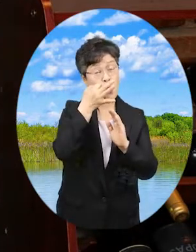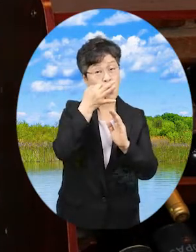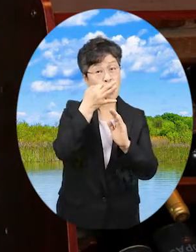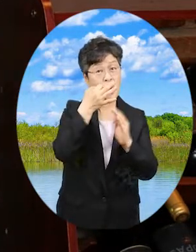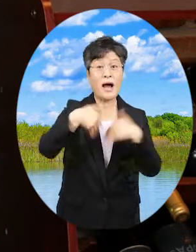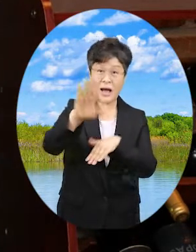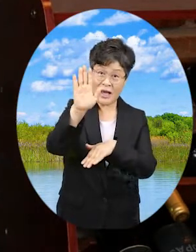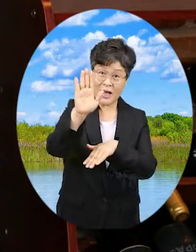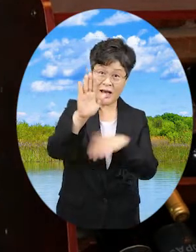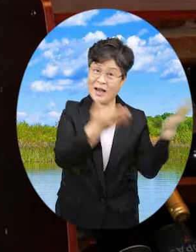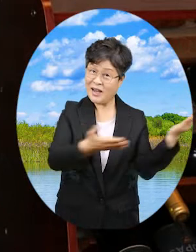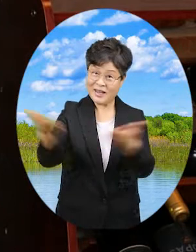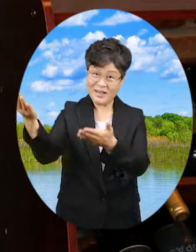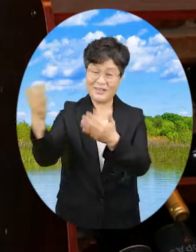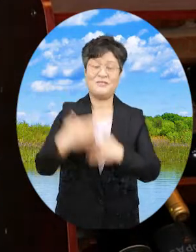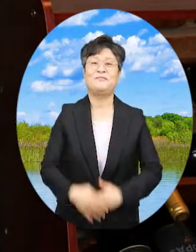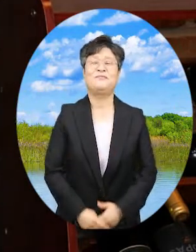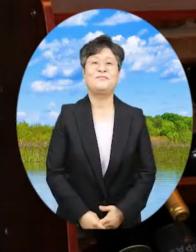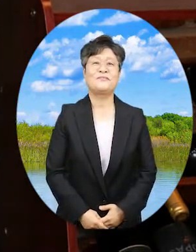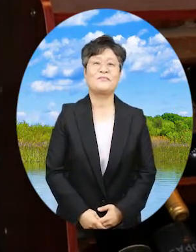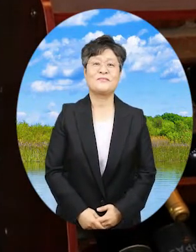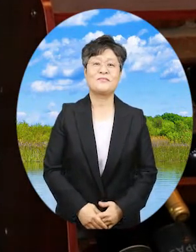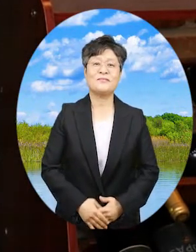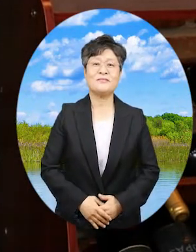보셔야겠죠? 함께 가시죠.